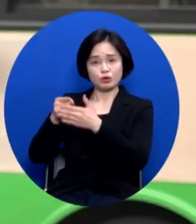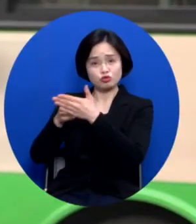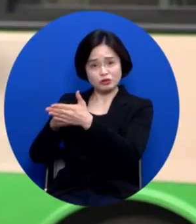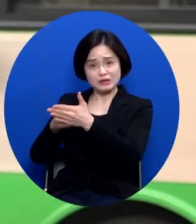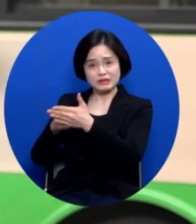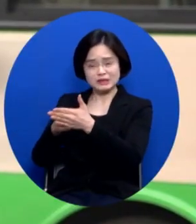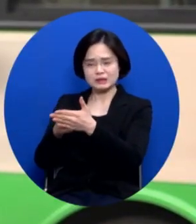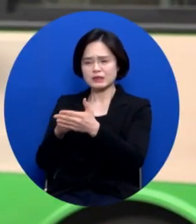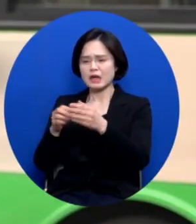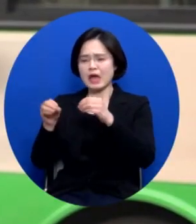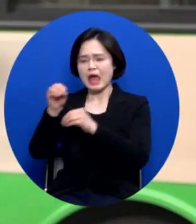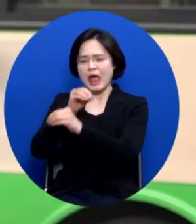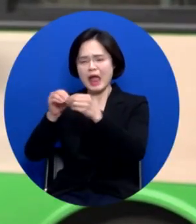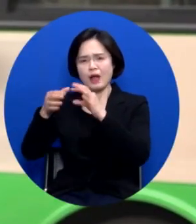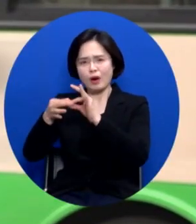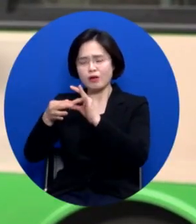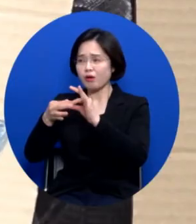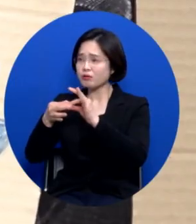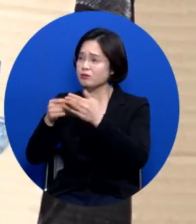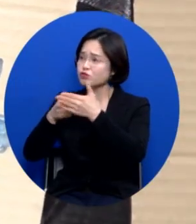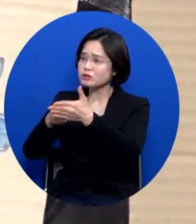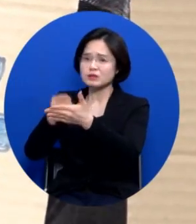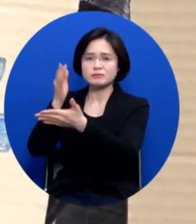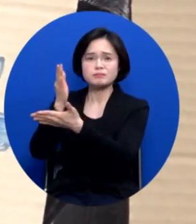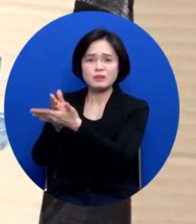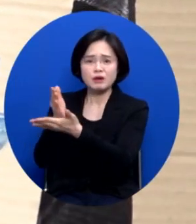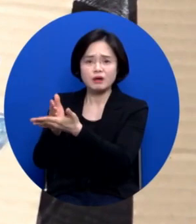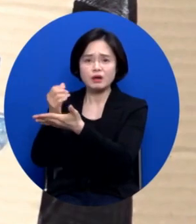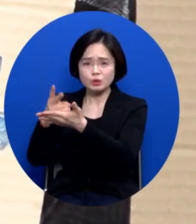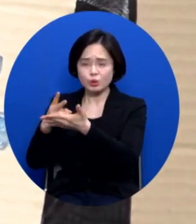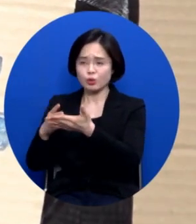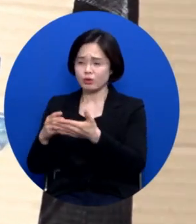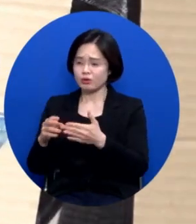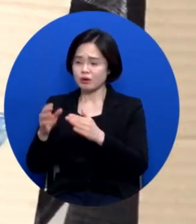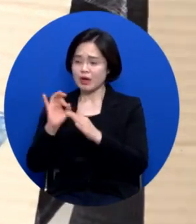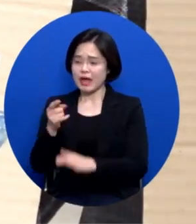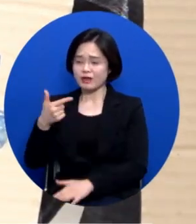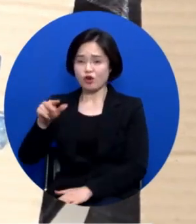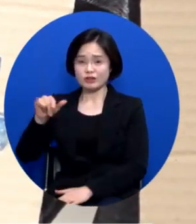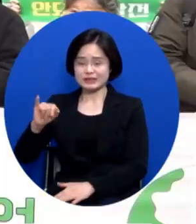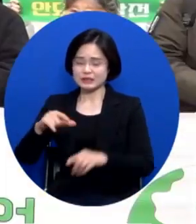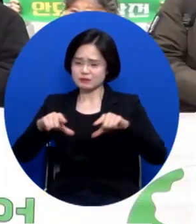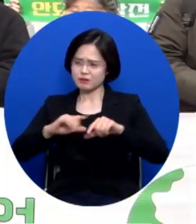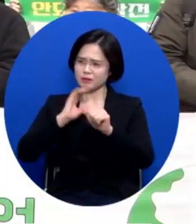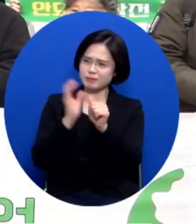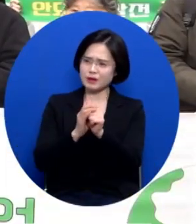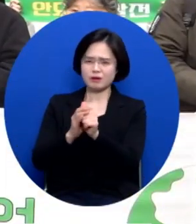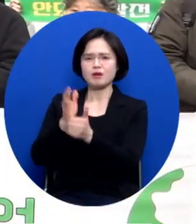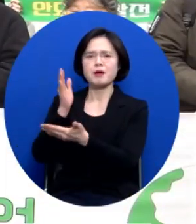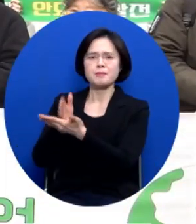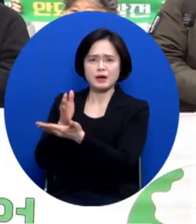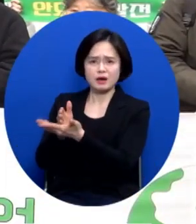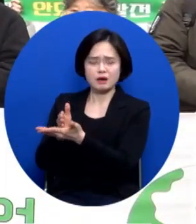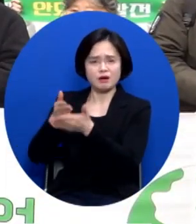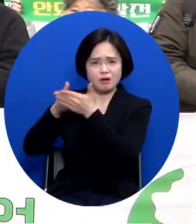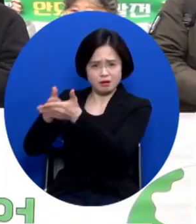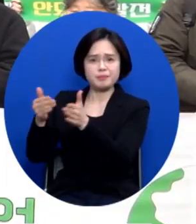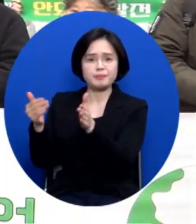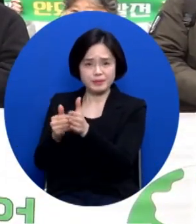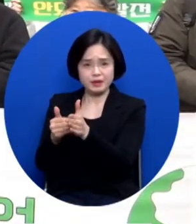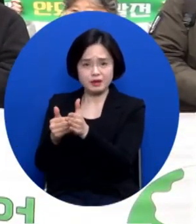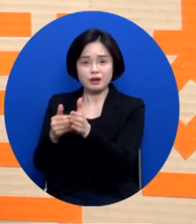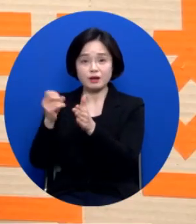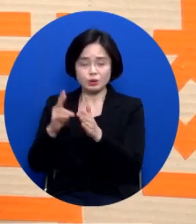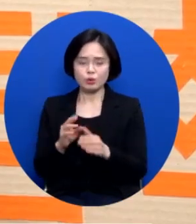폭주와 에너지 민영화를 멈출 정치를 원한다며 핵진흥 정책 중단과 공공재생 에너지 확대,